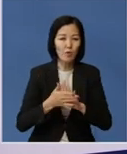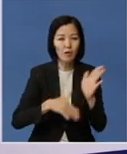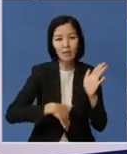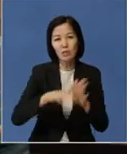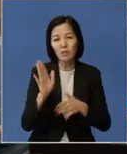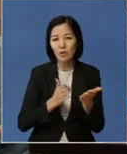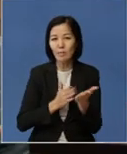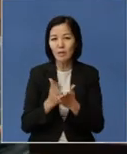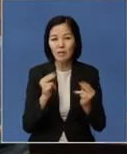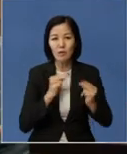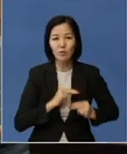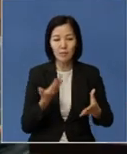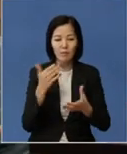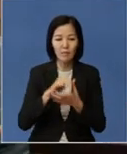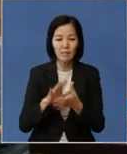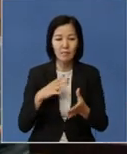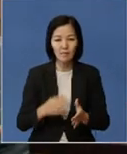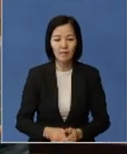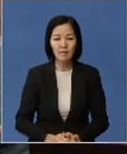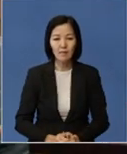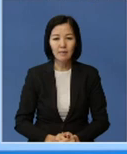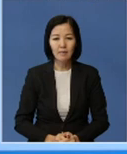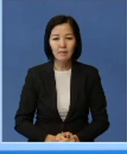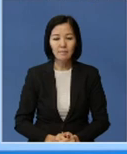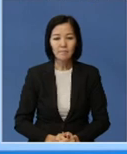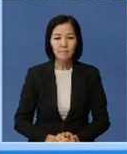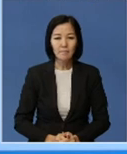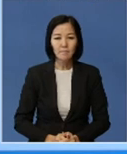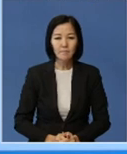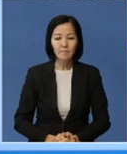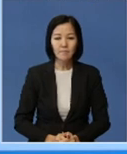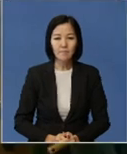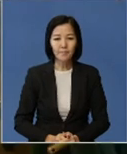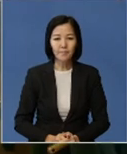әл-ауқатын жақсартуға бағытталған жұмыстар таныстырылды.